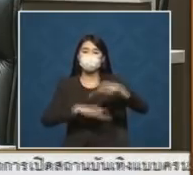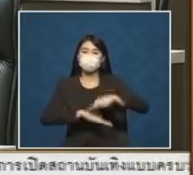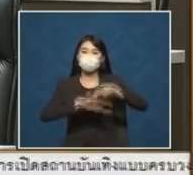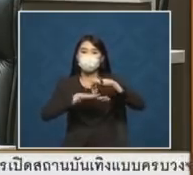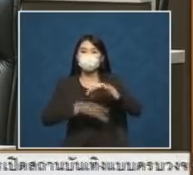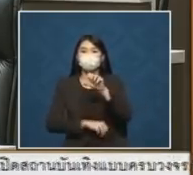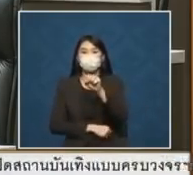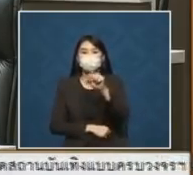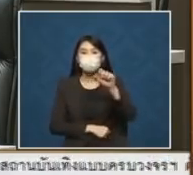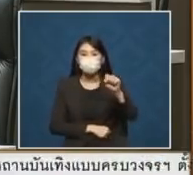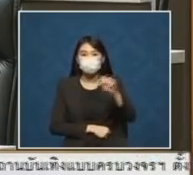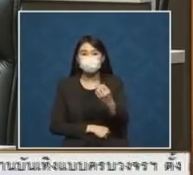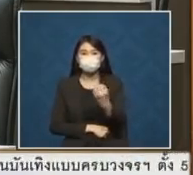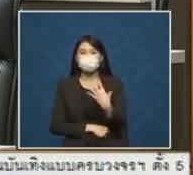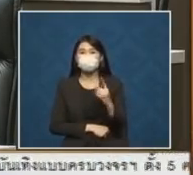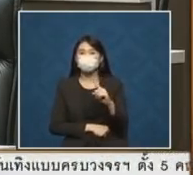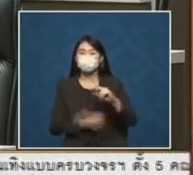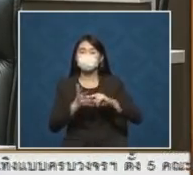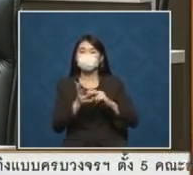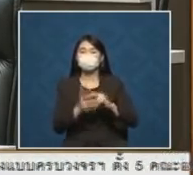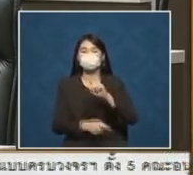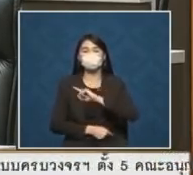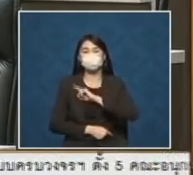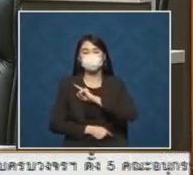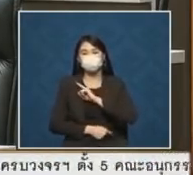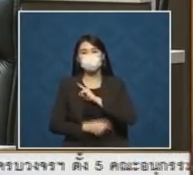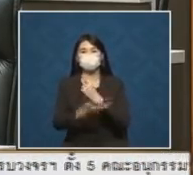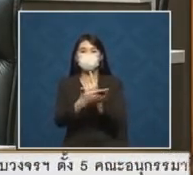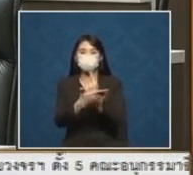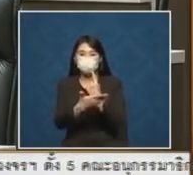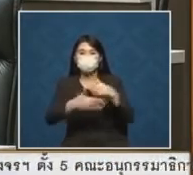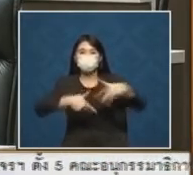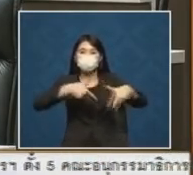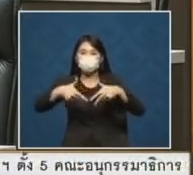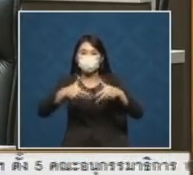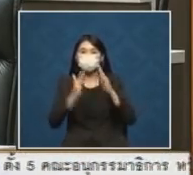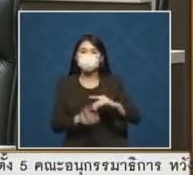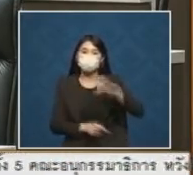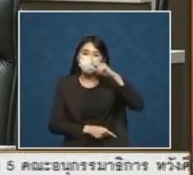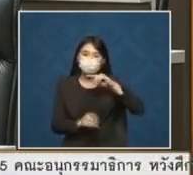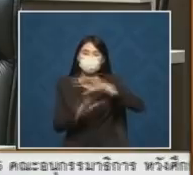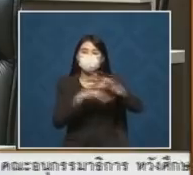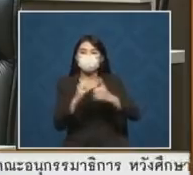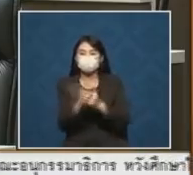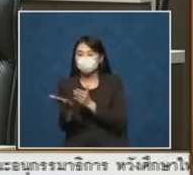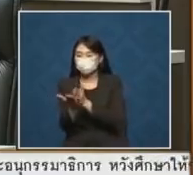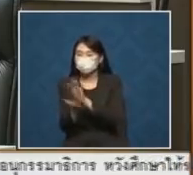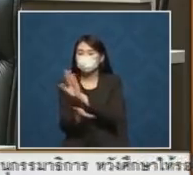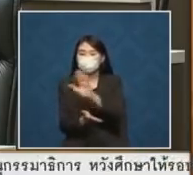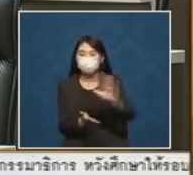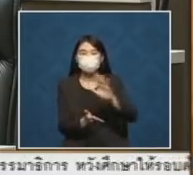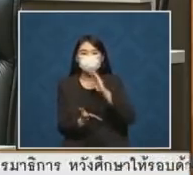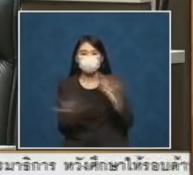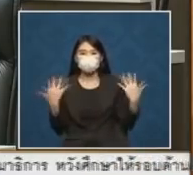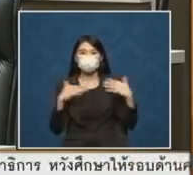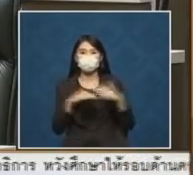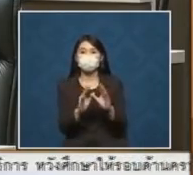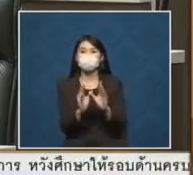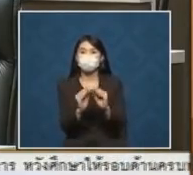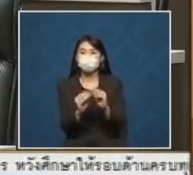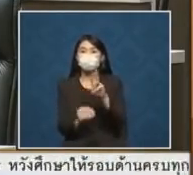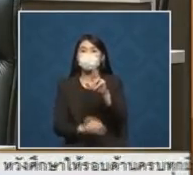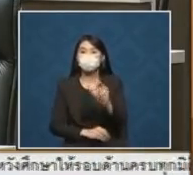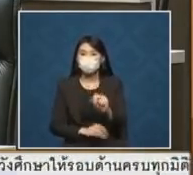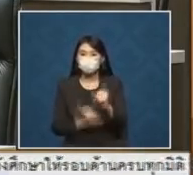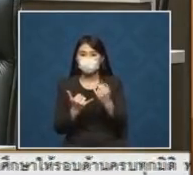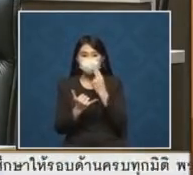มเป็นหน้าที่ของพรรคร่วมฝ่ายรัฐบาลมันไม่ถูกต้องนะรังสิมากล่าวเพราะความจริงการรักษาองค์ประชุมในที่